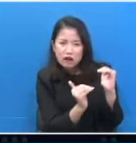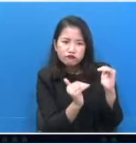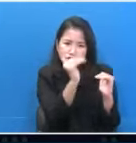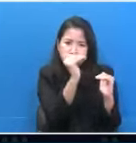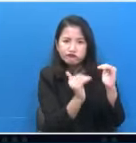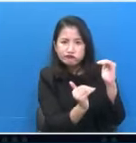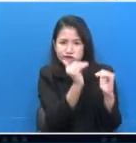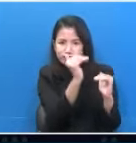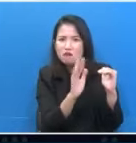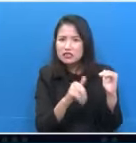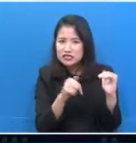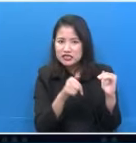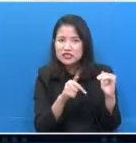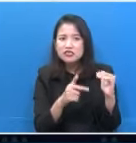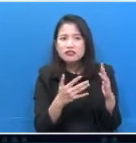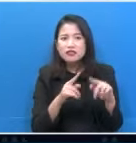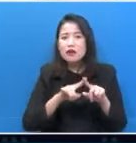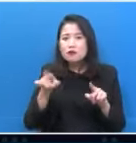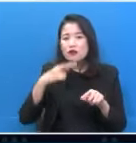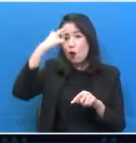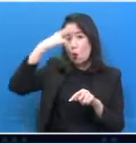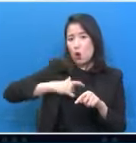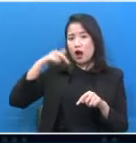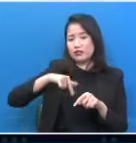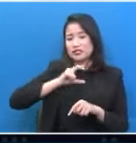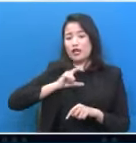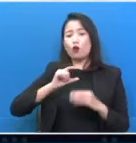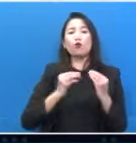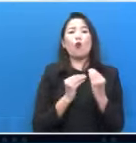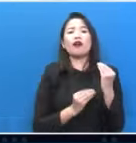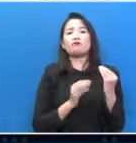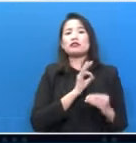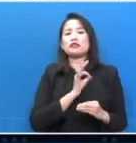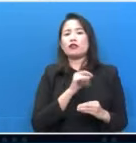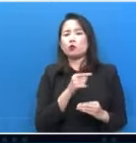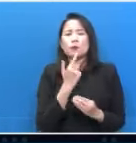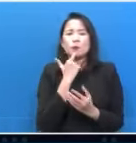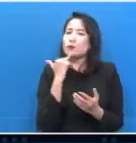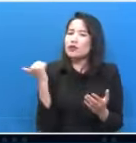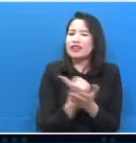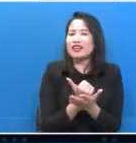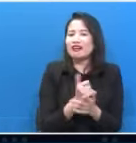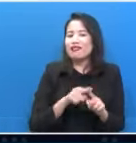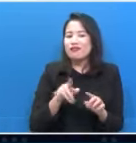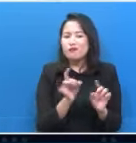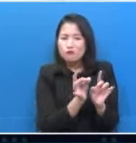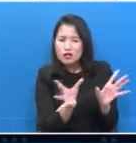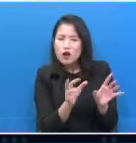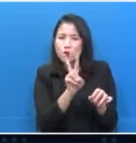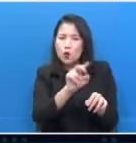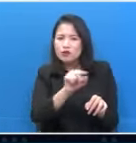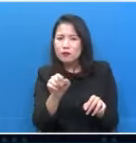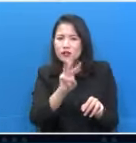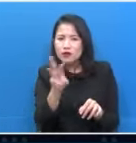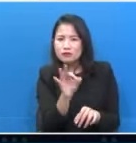peningkatan. Oleh karena itu, figur cawapres menjadi krusial gitu di sini. Untuk perbedaan 2-3% suara pun